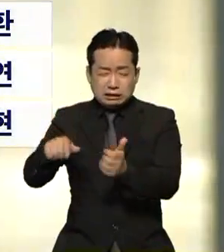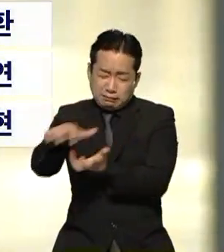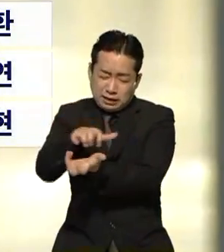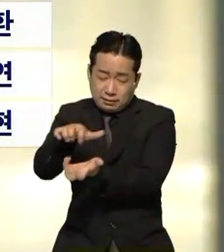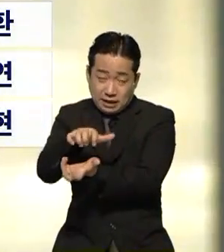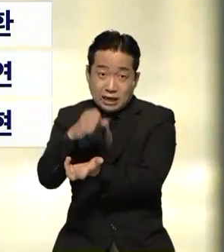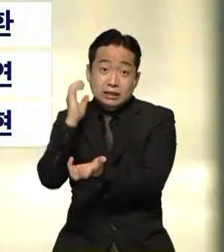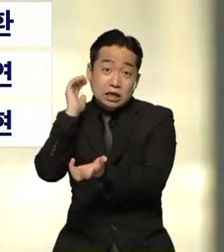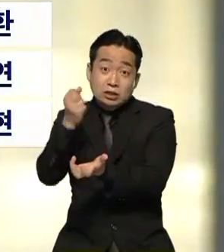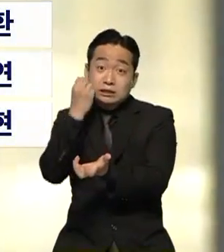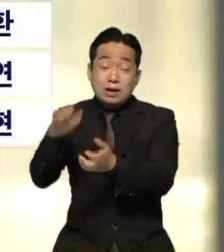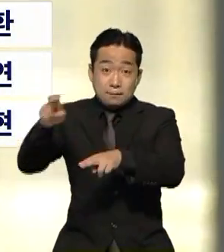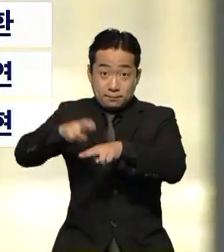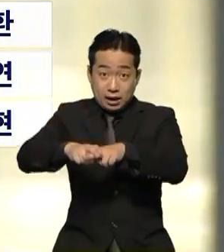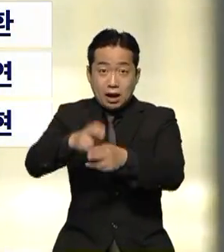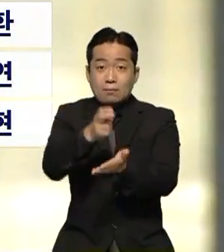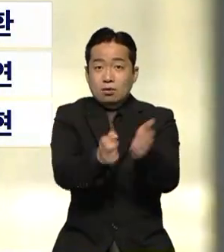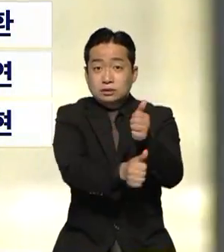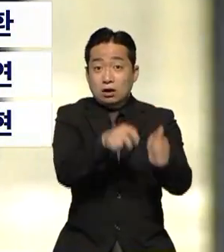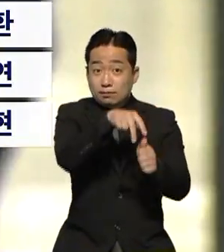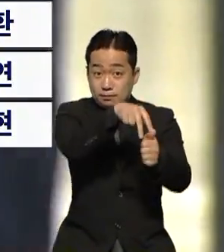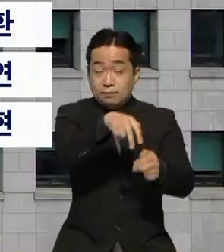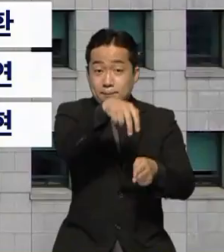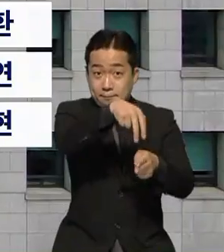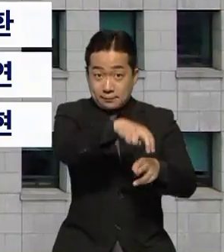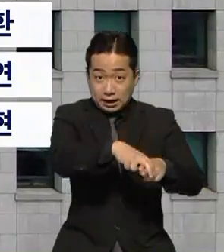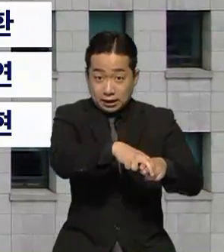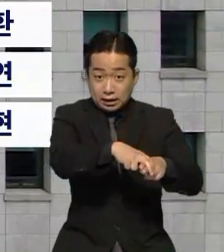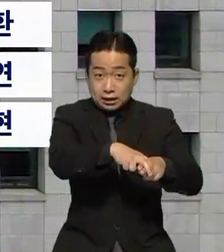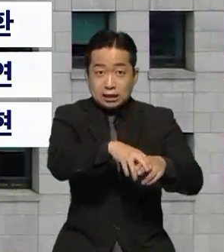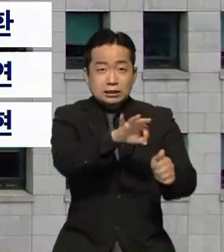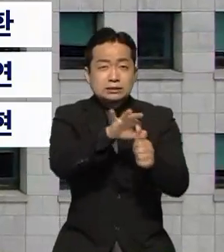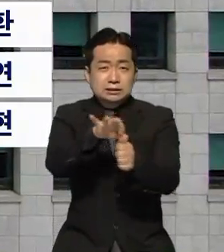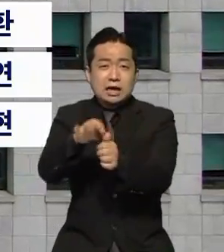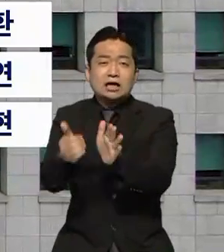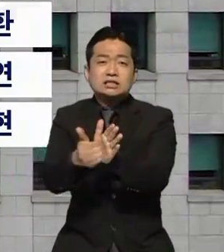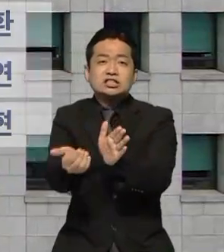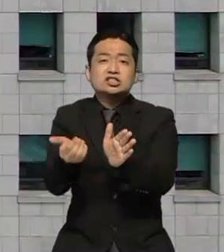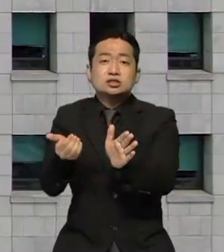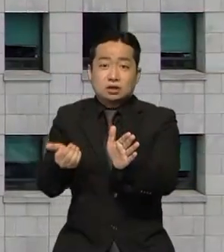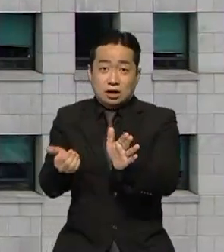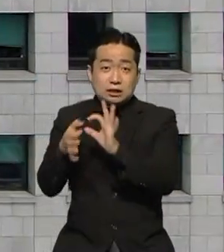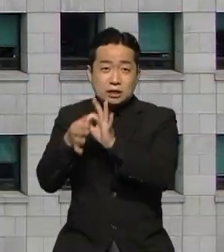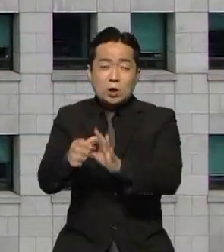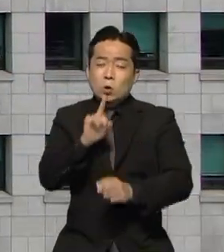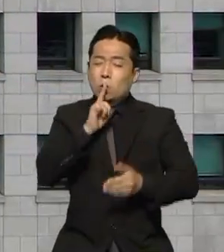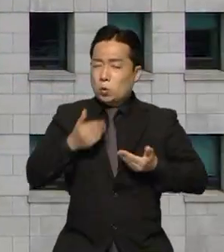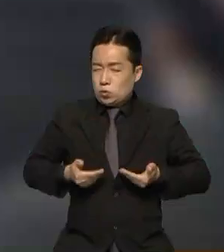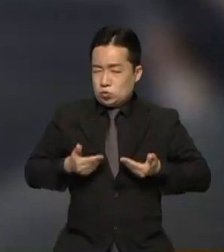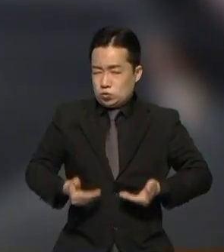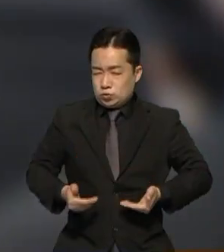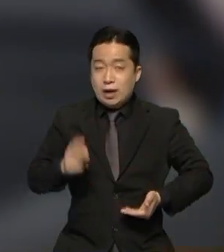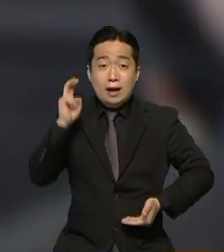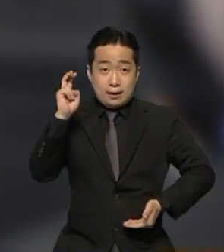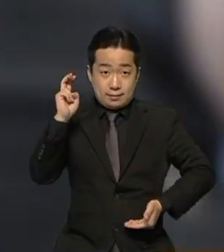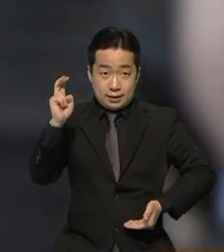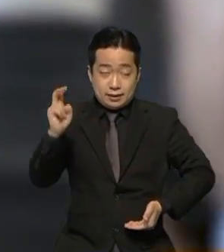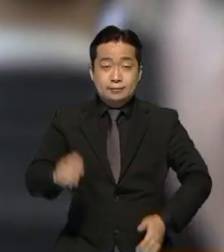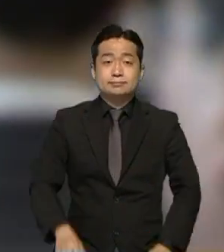새 정부 출범과 법무장관 취임에 이은 대규모 인사 전까지 당분간 숨 고르기에 들어갈